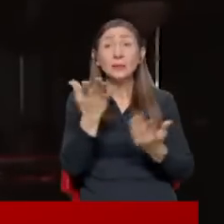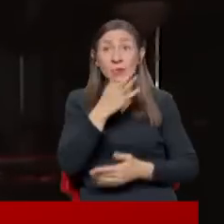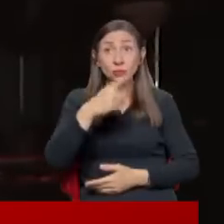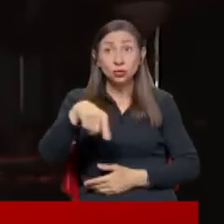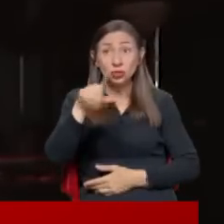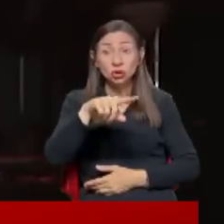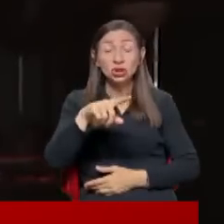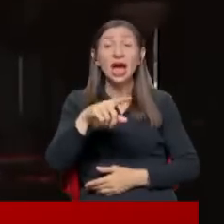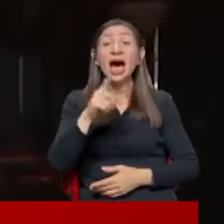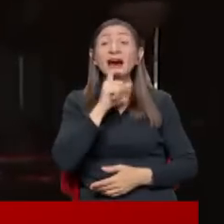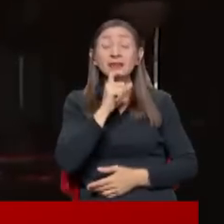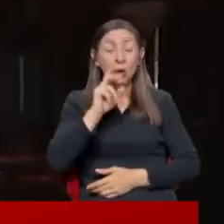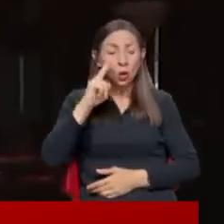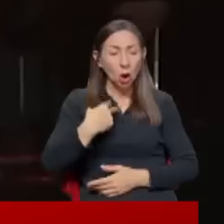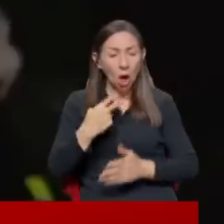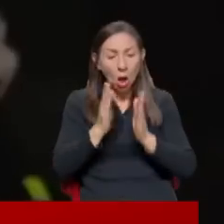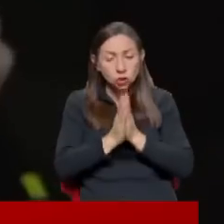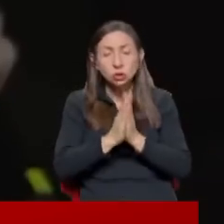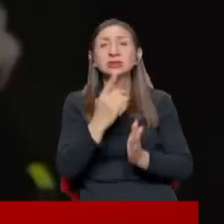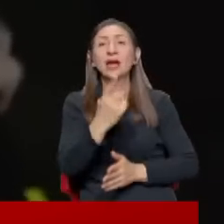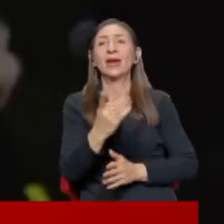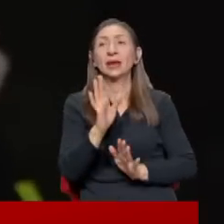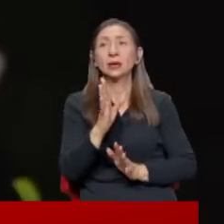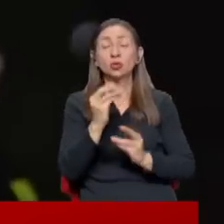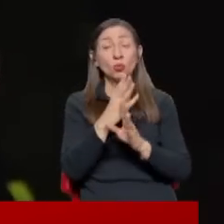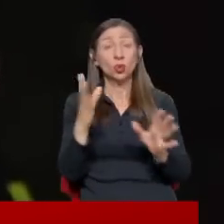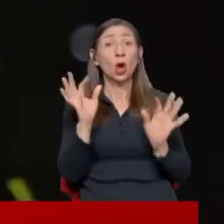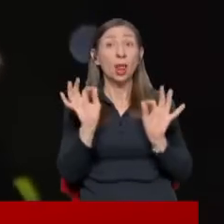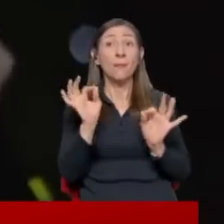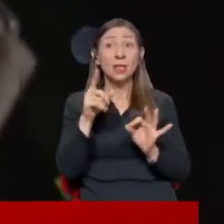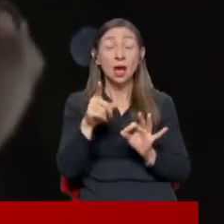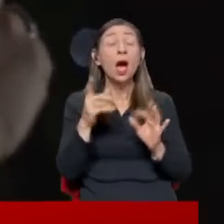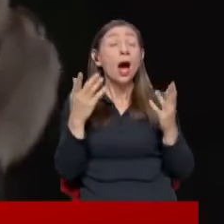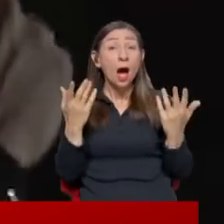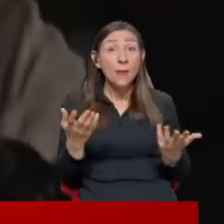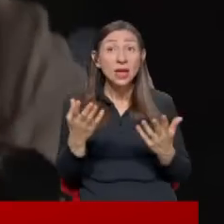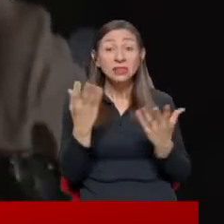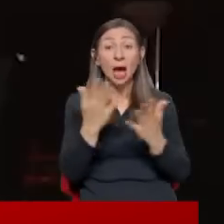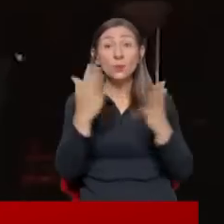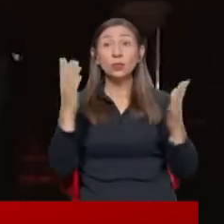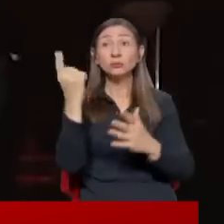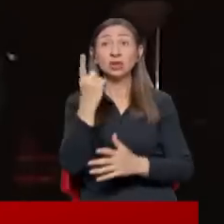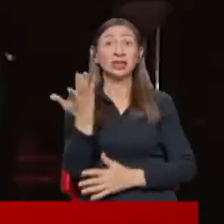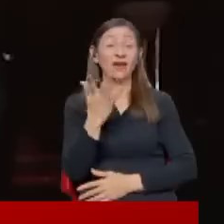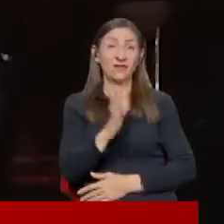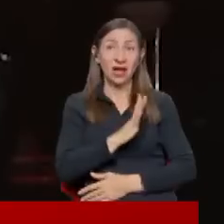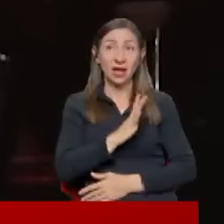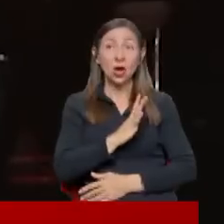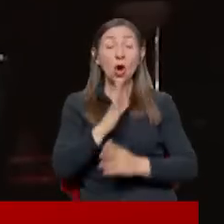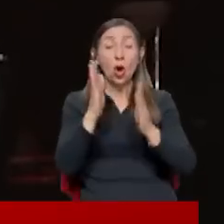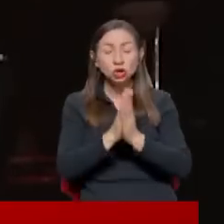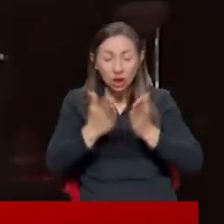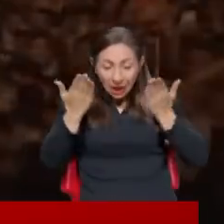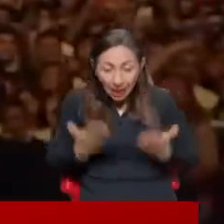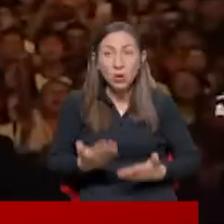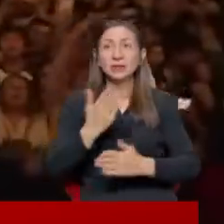musunuz? Hatanızı görüp özür dileyebilmek. Çok büyük bir erdem. Ama daha büyük bir erdem daha var. Özrü